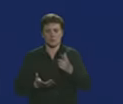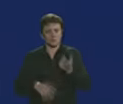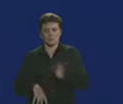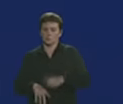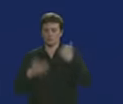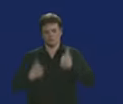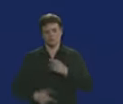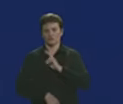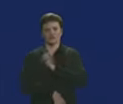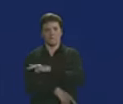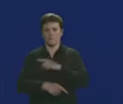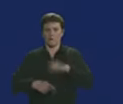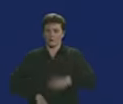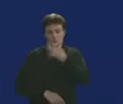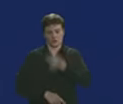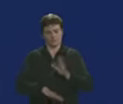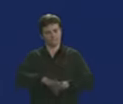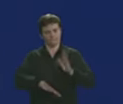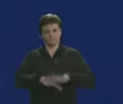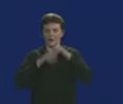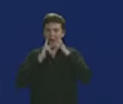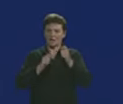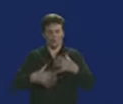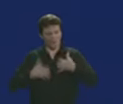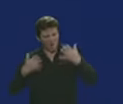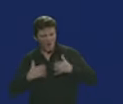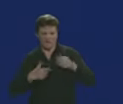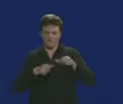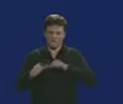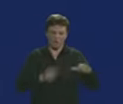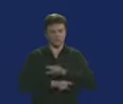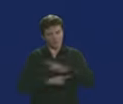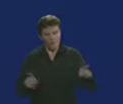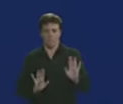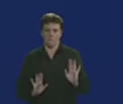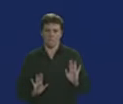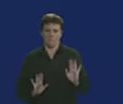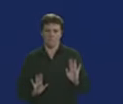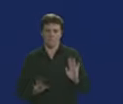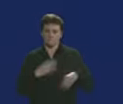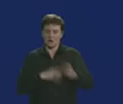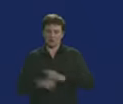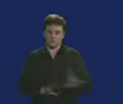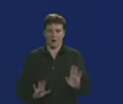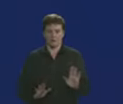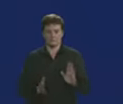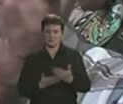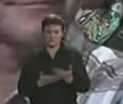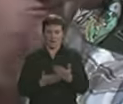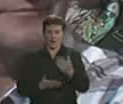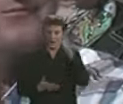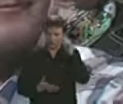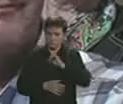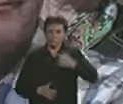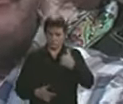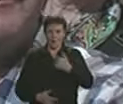qu'immédiatement, en tant que chef de l'État, j'ai dit pas de colère, pas de vengeance, pas d'amalgame, parce que ça serait contraire à la République. C'est moi qui l'ai